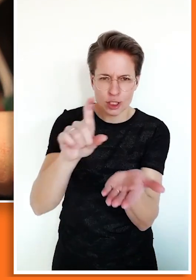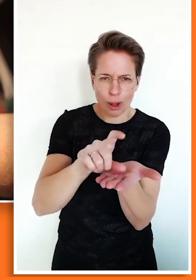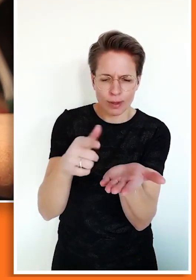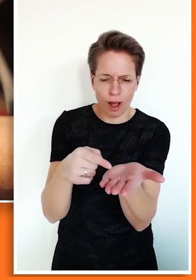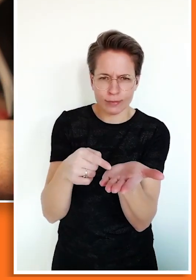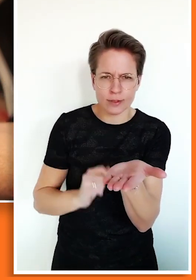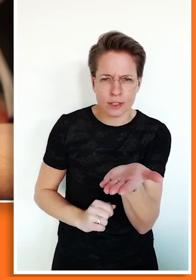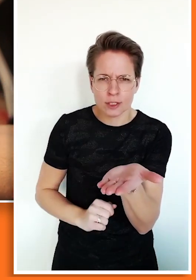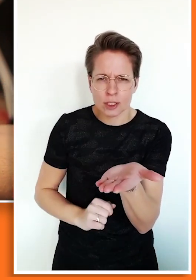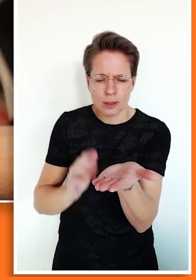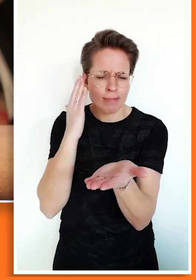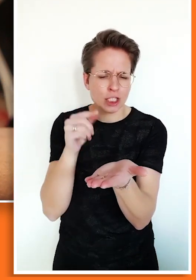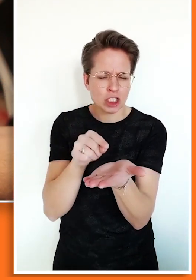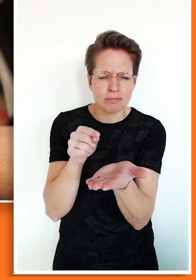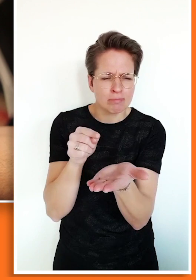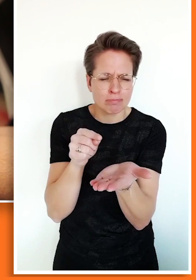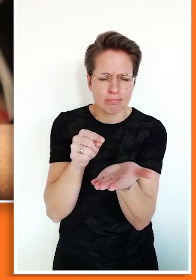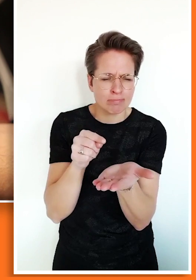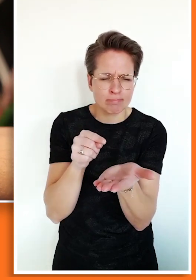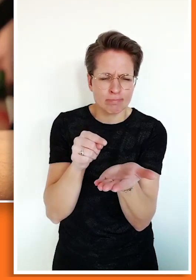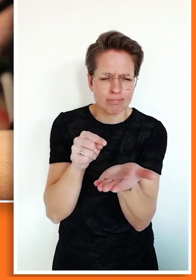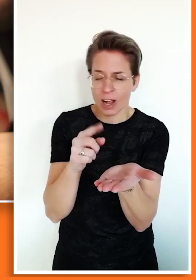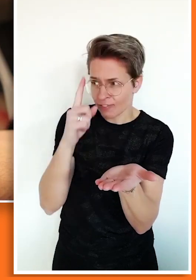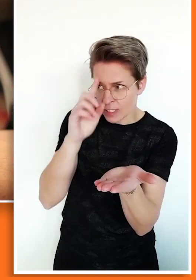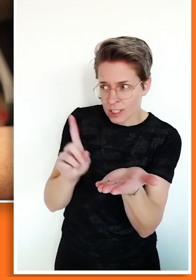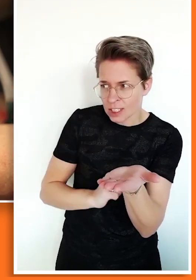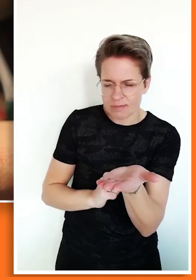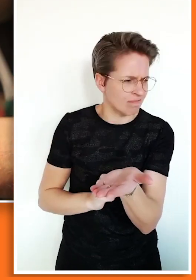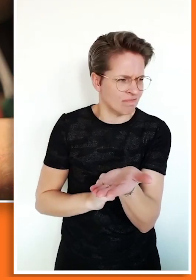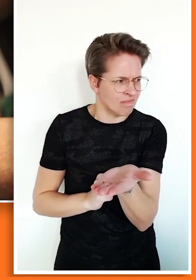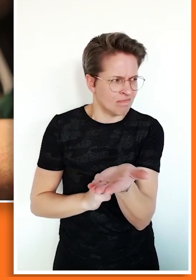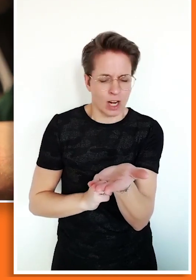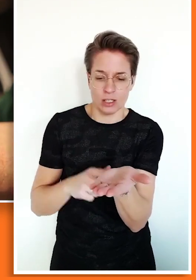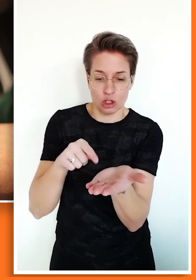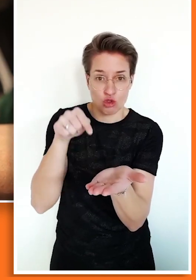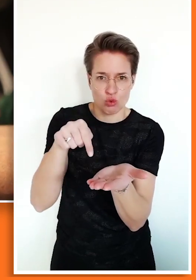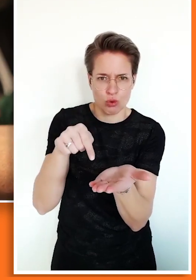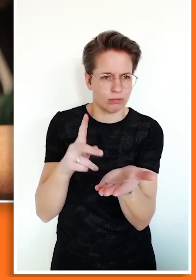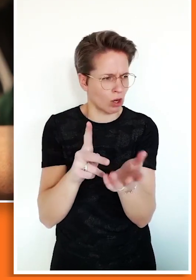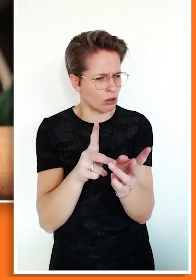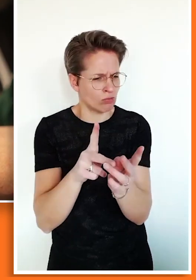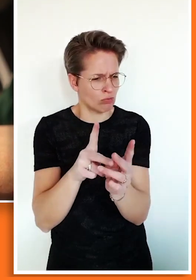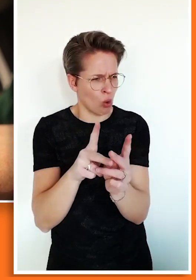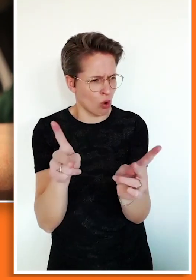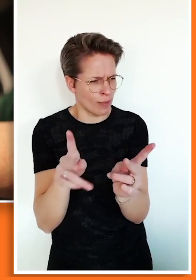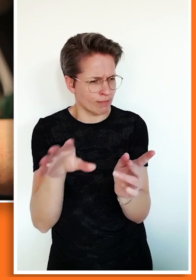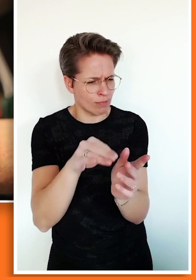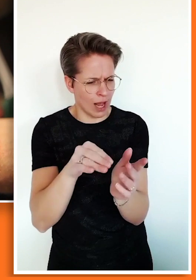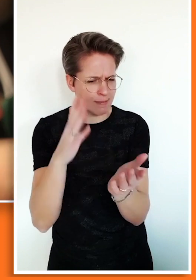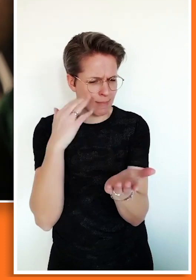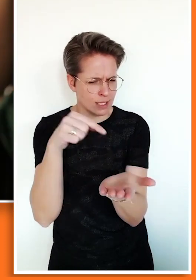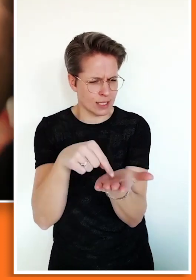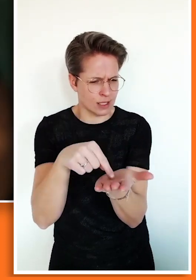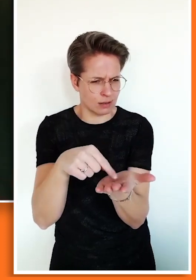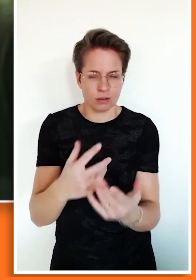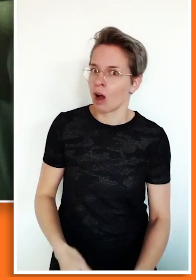hand, een meisje in een hand en een... Nee, ik heb geen idee. En nu? Een meisje, een komkommer, een meisje in een hand en een komkommer. Ik heb